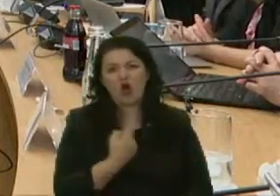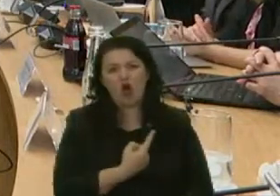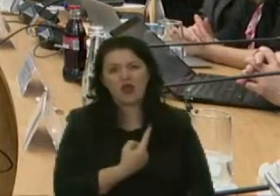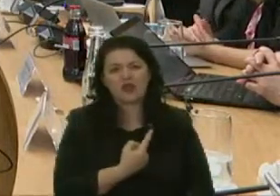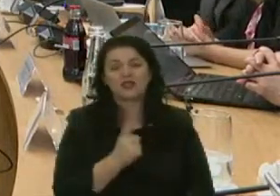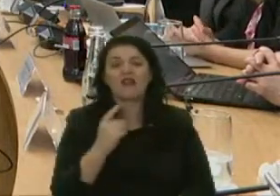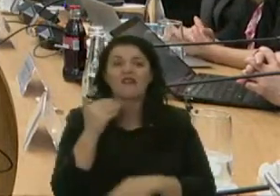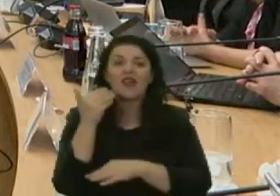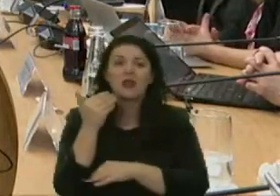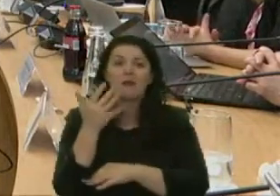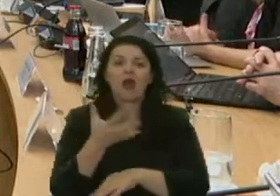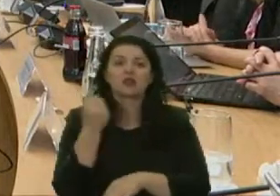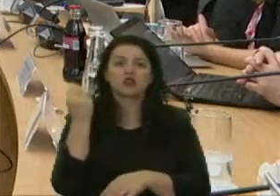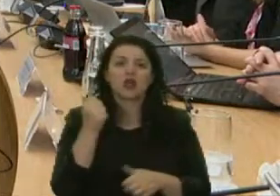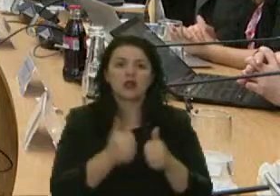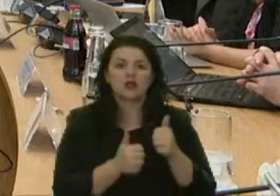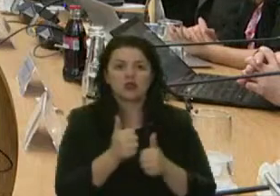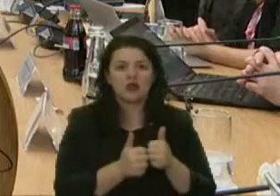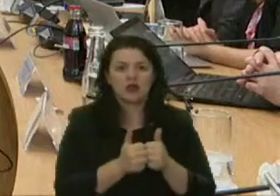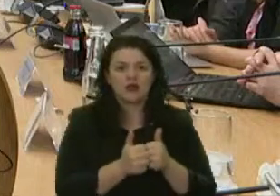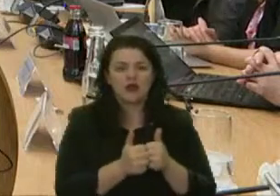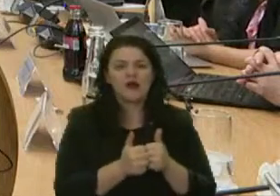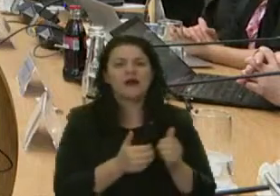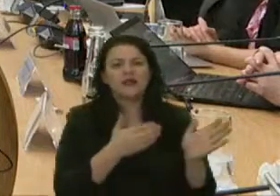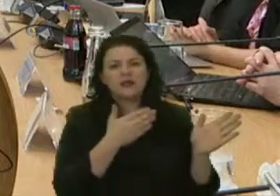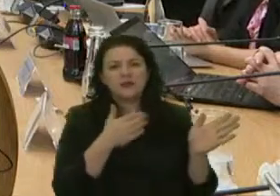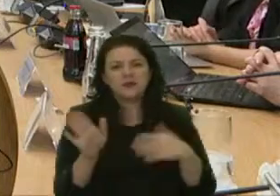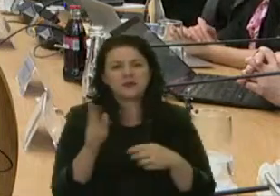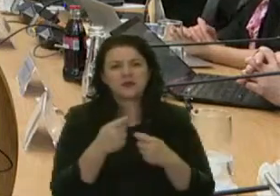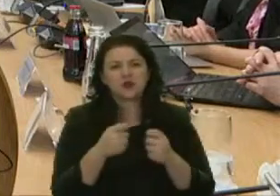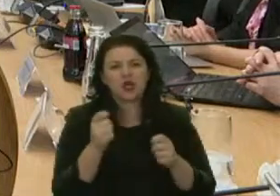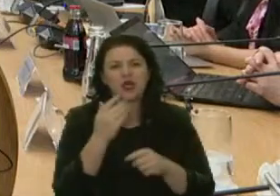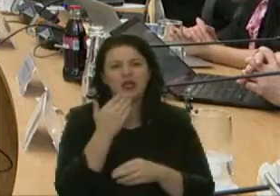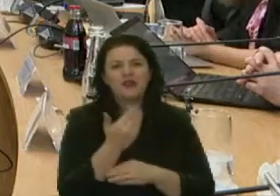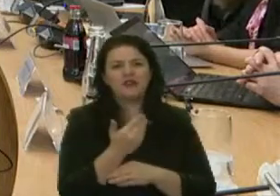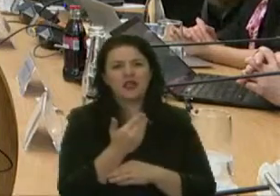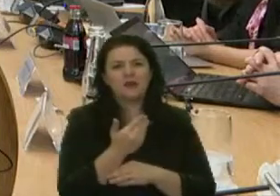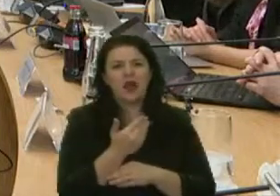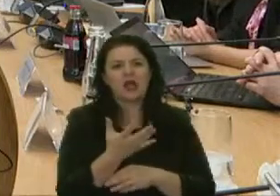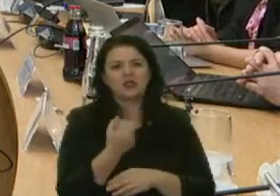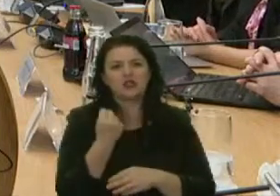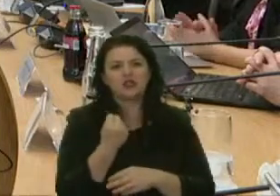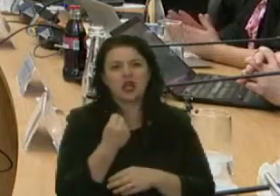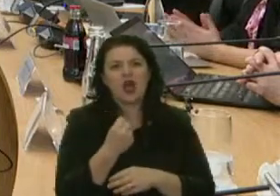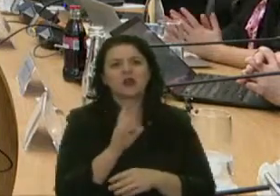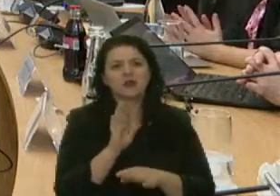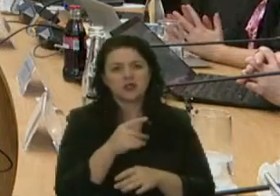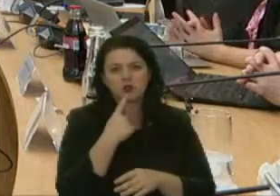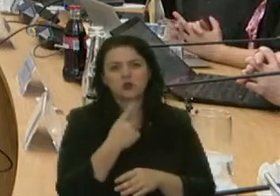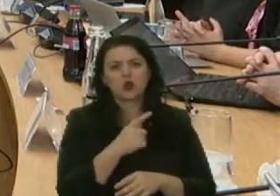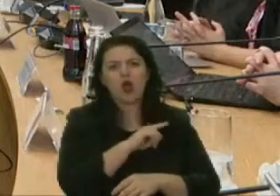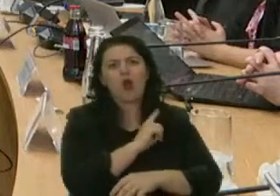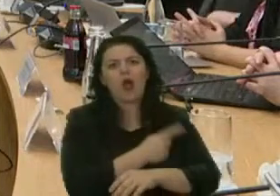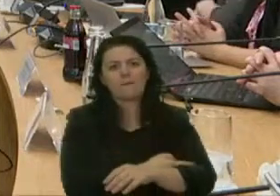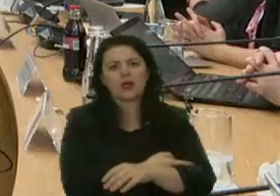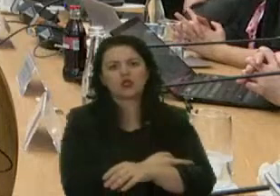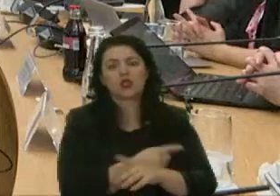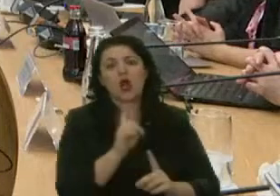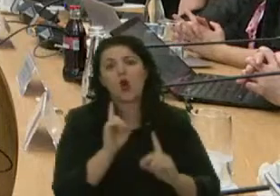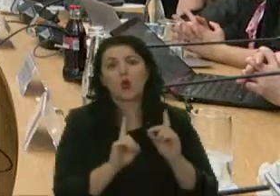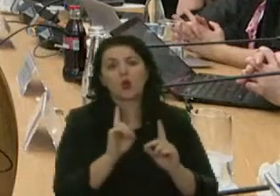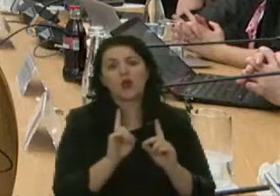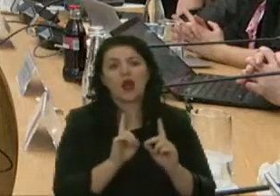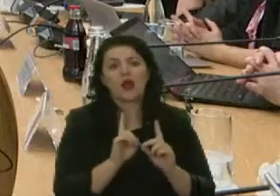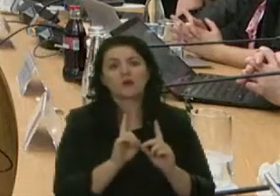de firma care a câștigat licitația la început toate firmele care câștigă licitația spun că au capacitate pe parcurs Unele dintre